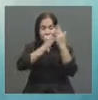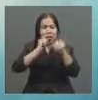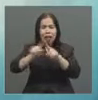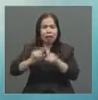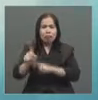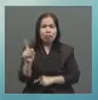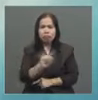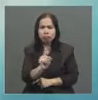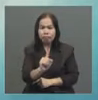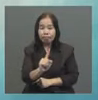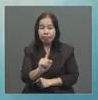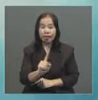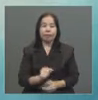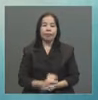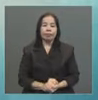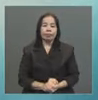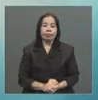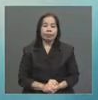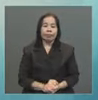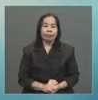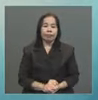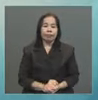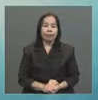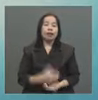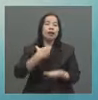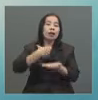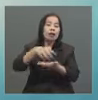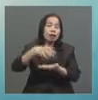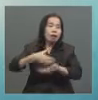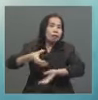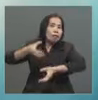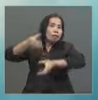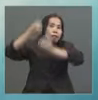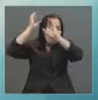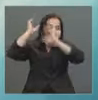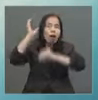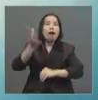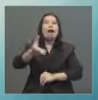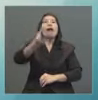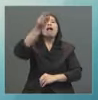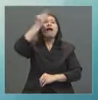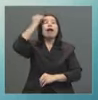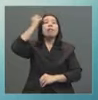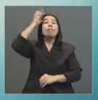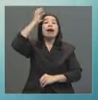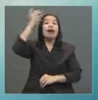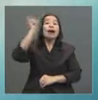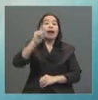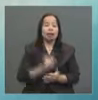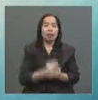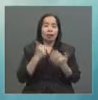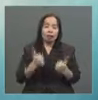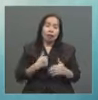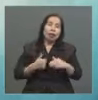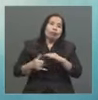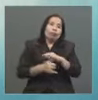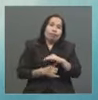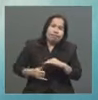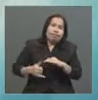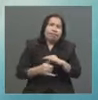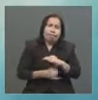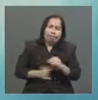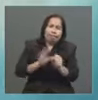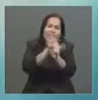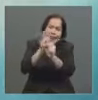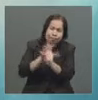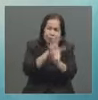ไรย้อนหลังเพื่อเรียนรู้นะครับ1เดือนนี้เราอยู่ในภาวะที่